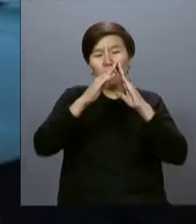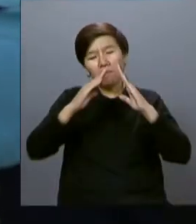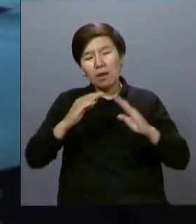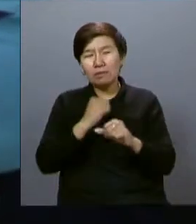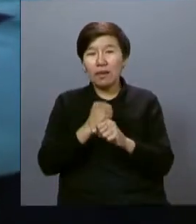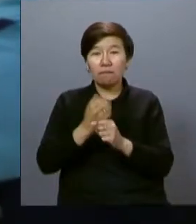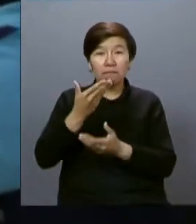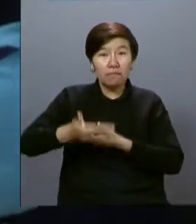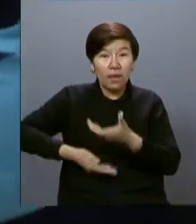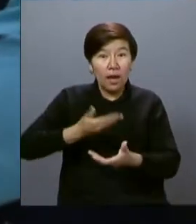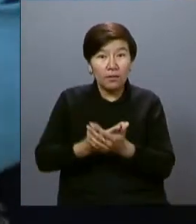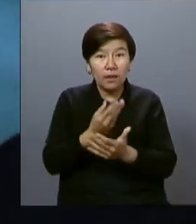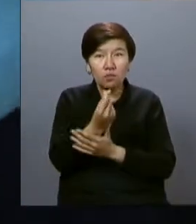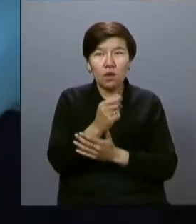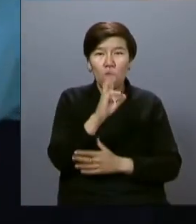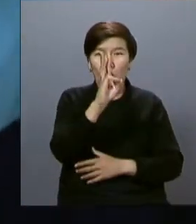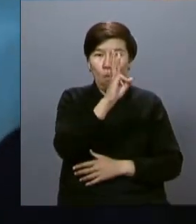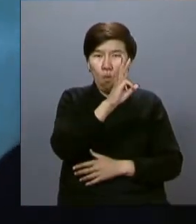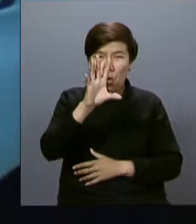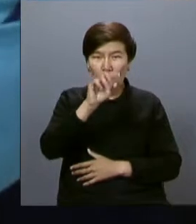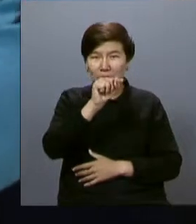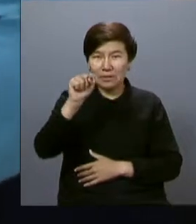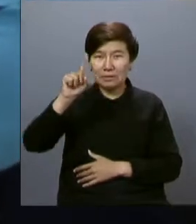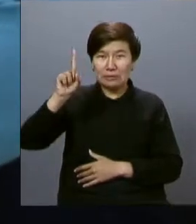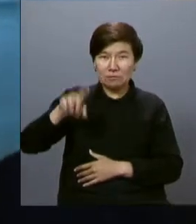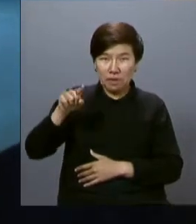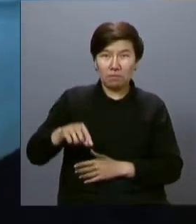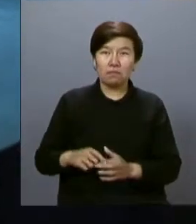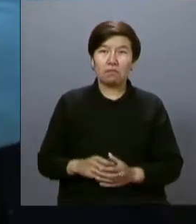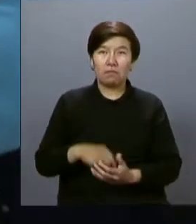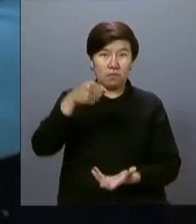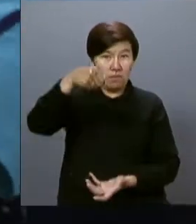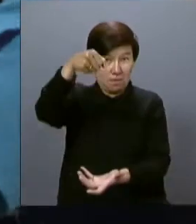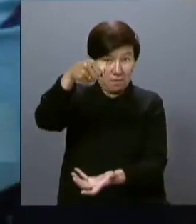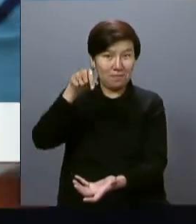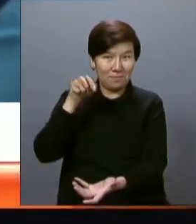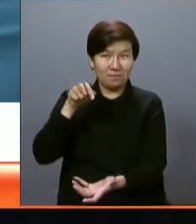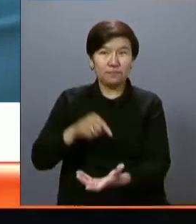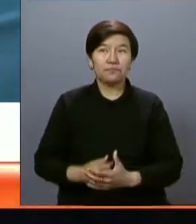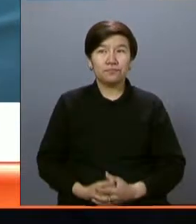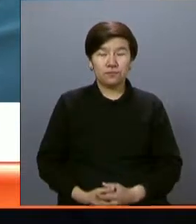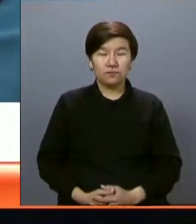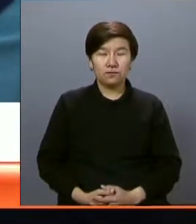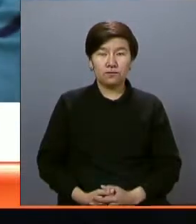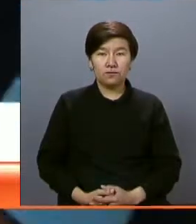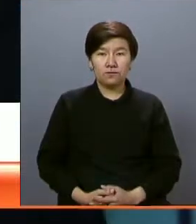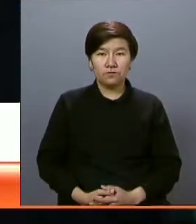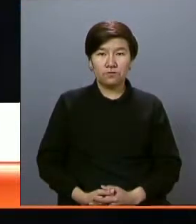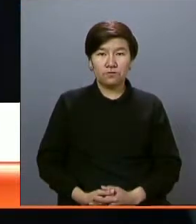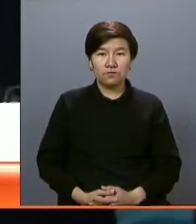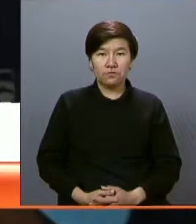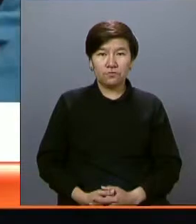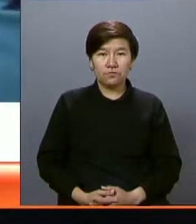อยู่ที่ประมาณ600บาทถึง 1,000 บาทต่อลูก รายได้เพิ่มเนาะคือว่าจาก